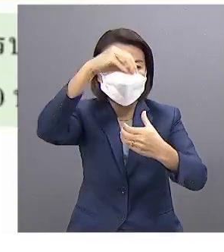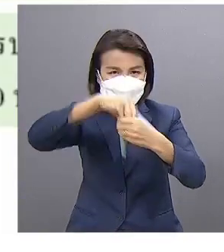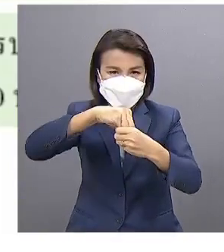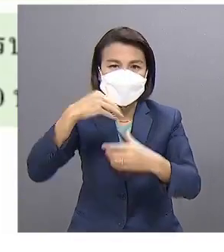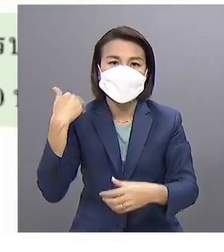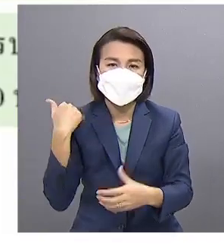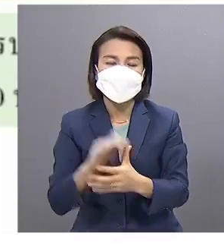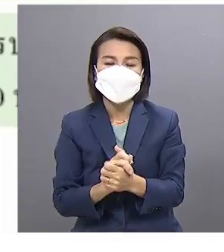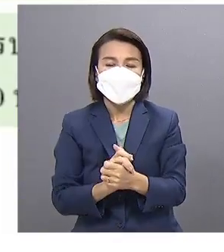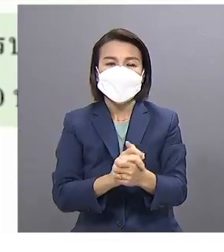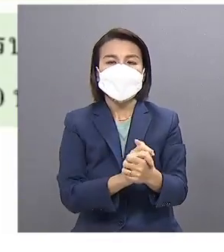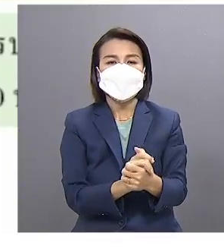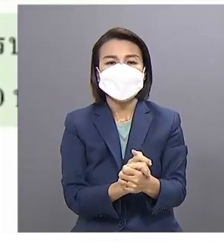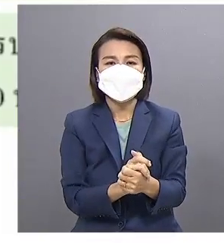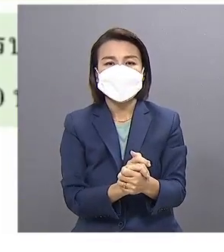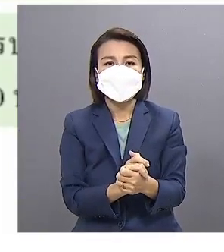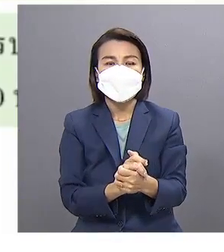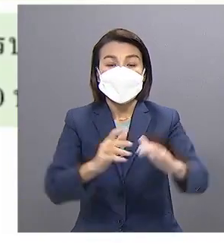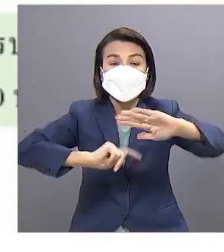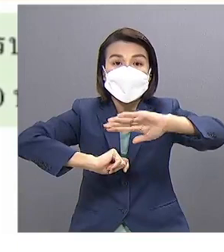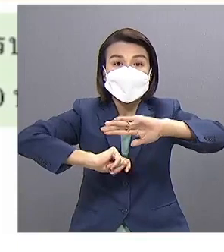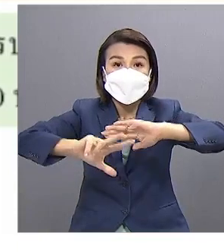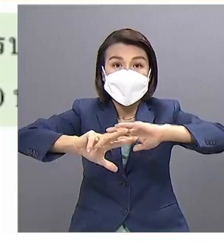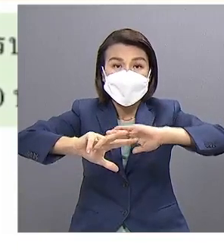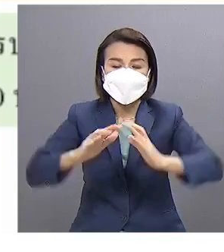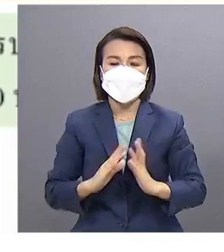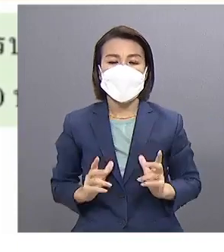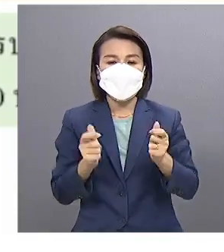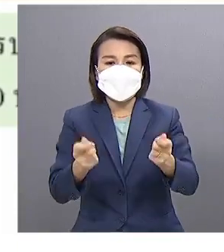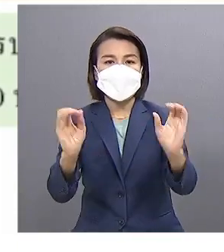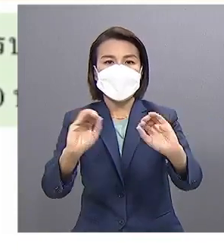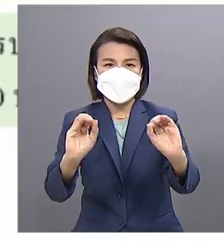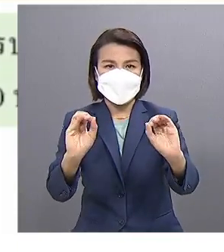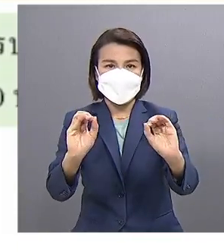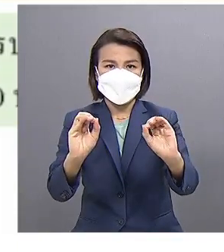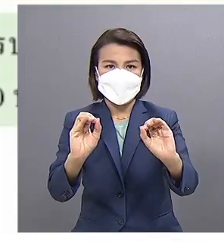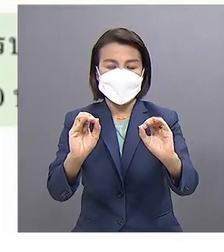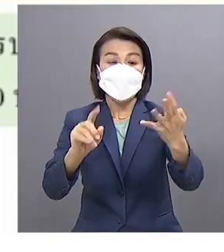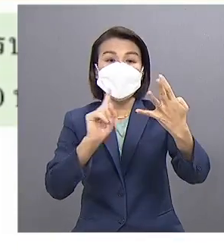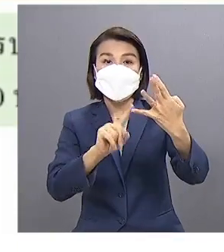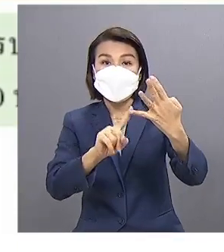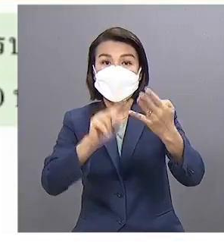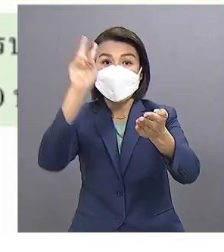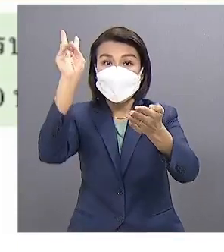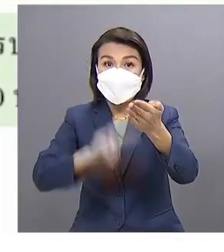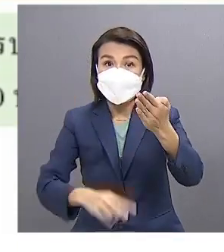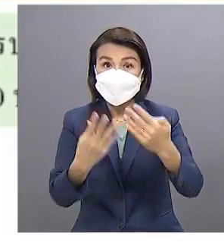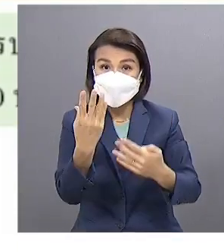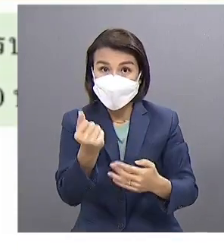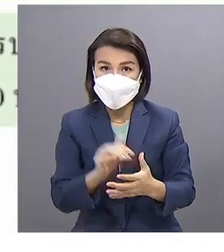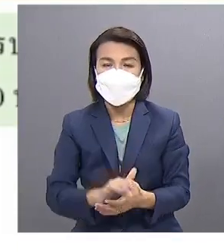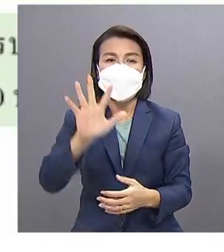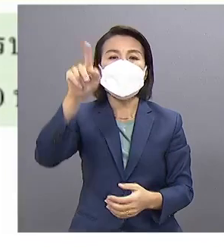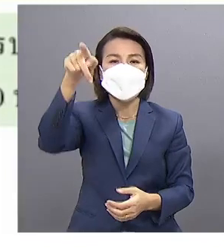ล้วก็การโฆษณาขายโดยที่ไม่รับอนุญาตการโฆษณาเนี่ยค่ะก็จะมีค่าปรับครั้งละไม่เกิน 5,000 บาทนะ